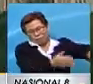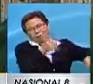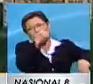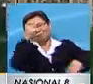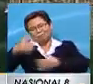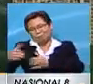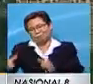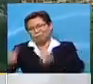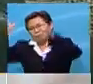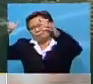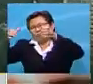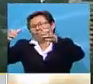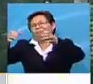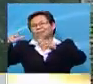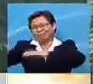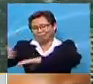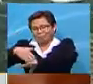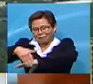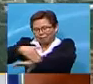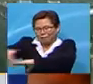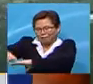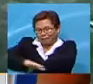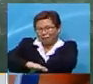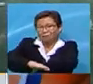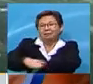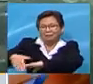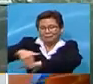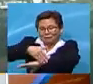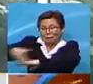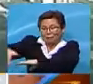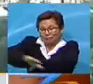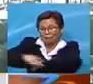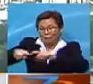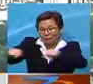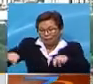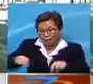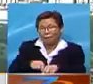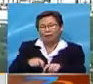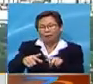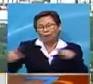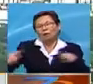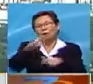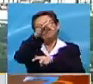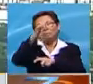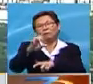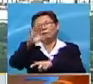mewah di pesisiran pantai. Projek kawasan tambakan laut itu meliputi kawasan seluas